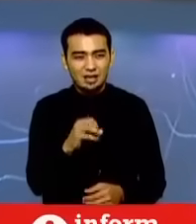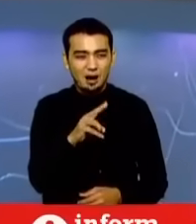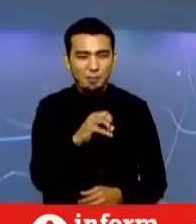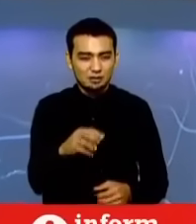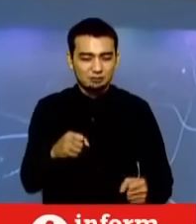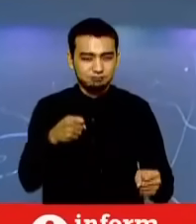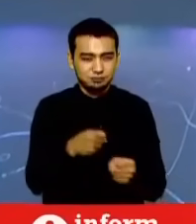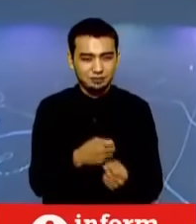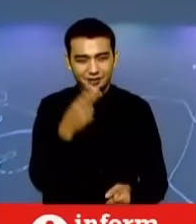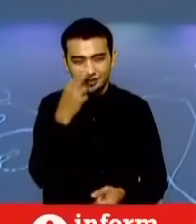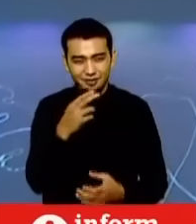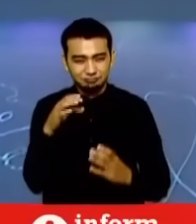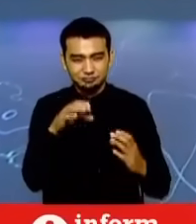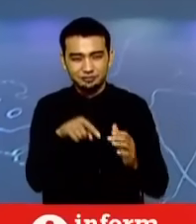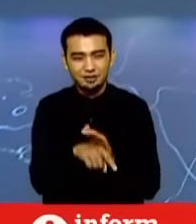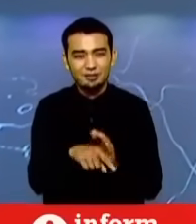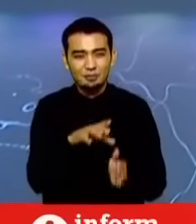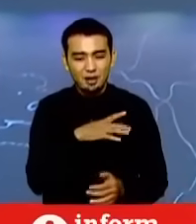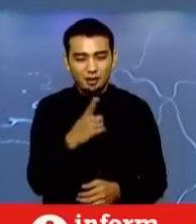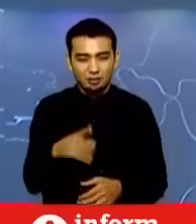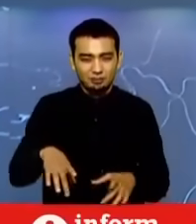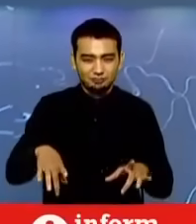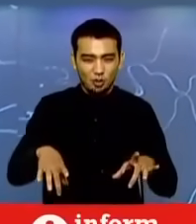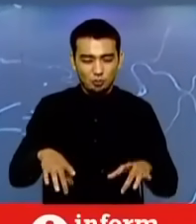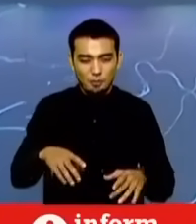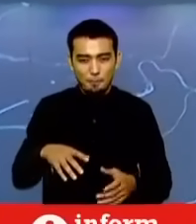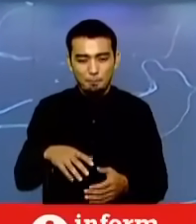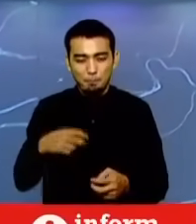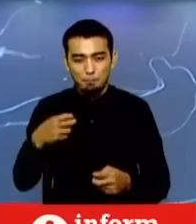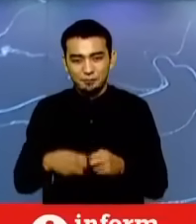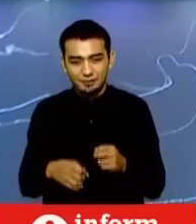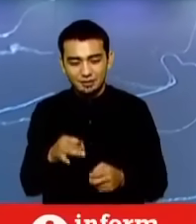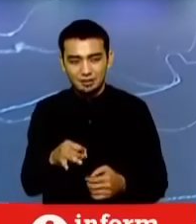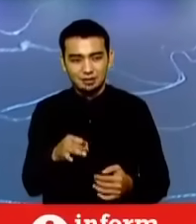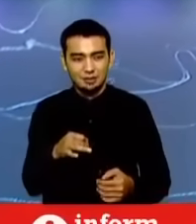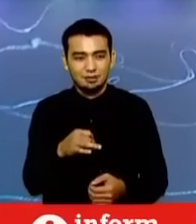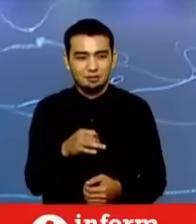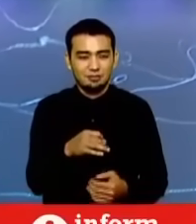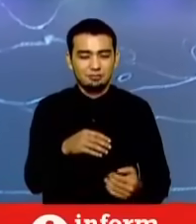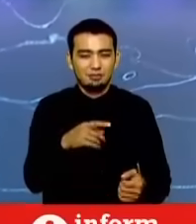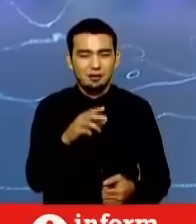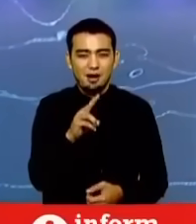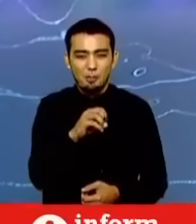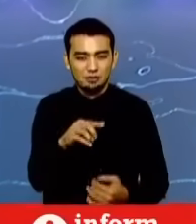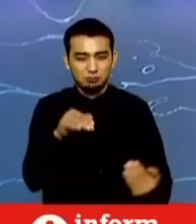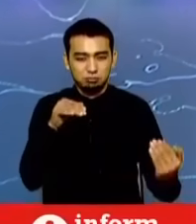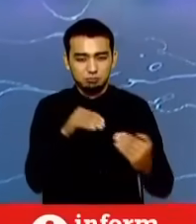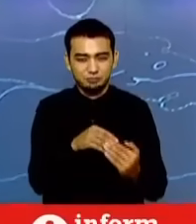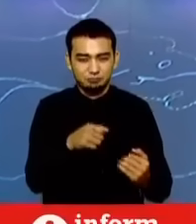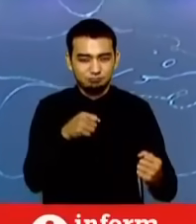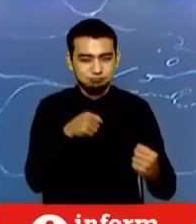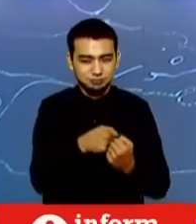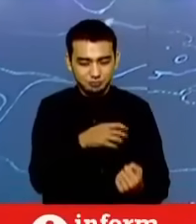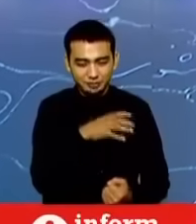Астанаға қарай бағыт алған автобустың алдыңғы дөңгілігі кенеттен жарылып, қарсы бағытта келе жатқан жүк көлігіне ұрынған. қатысоқынан